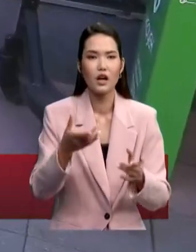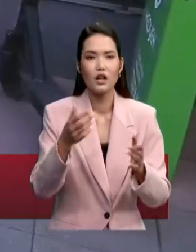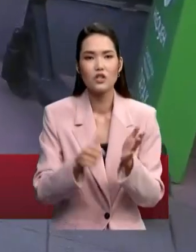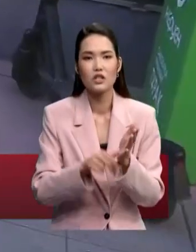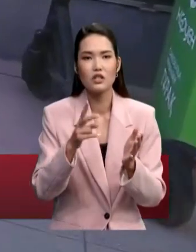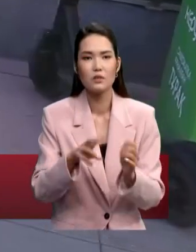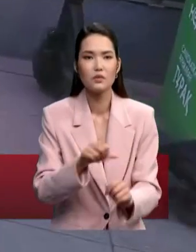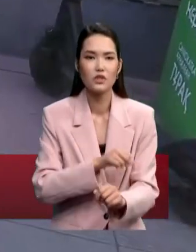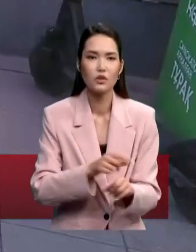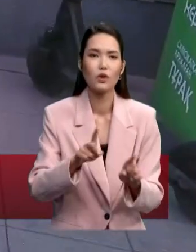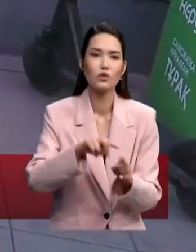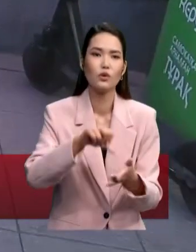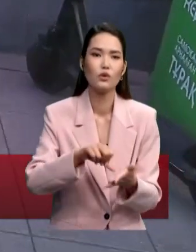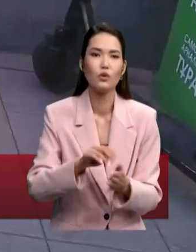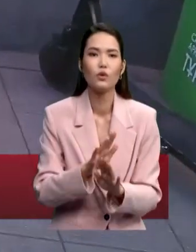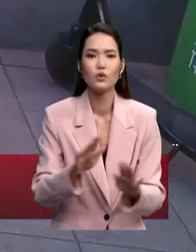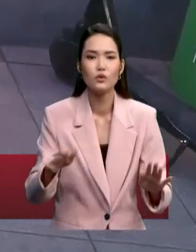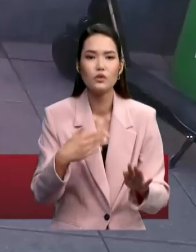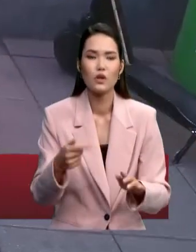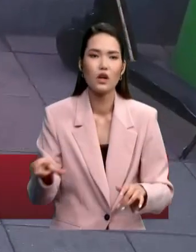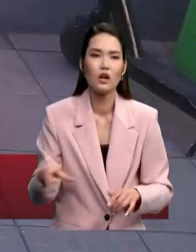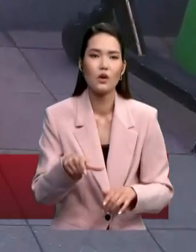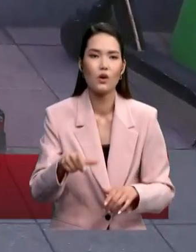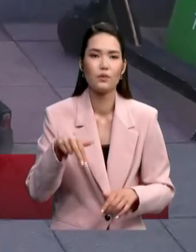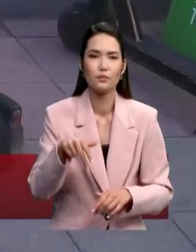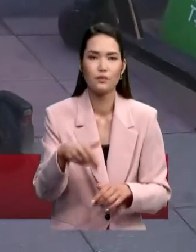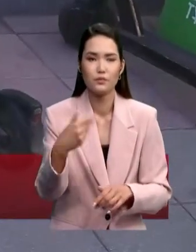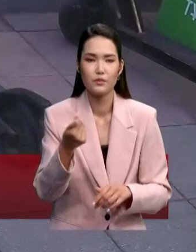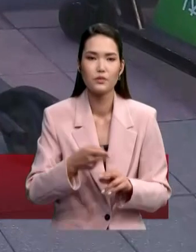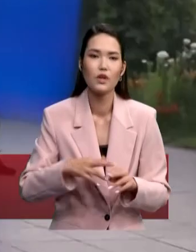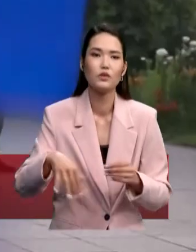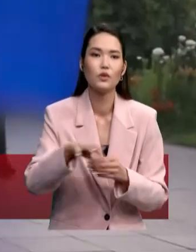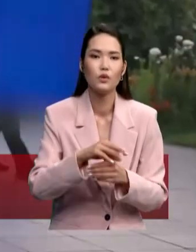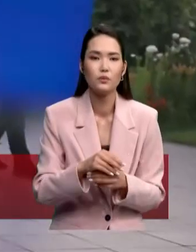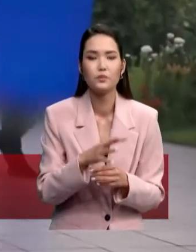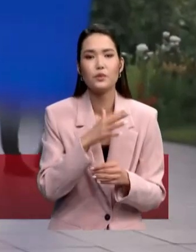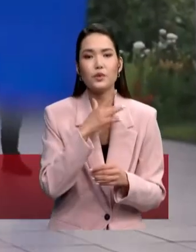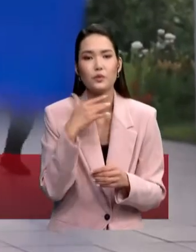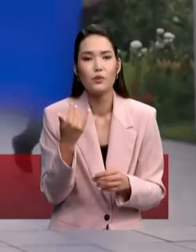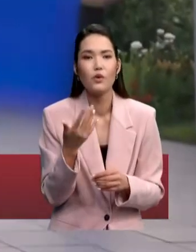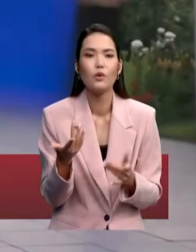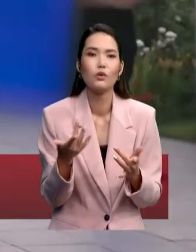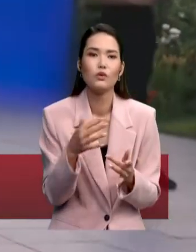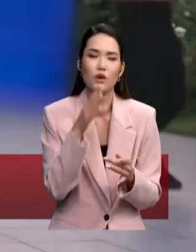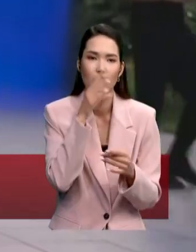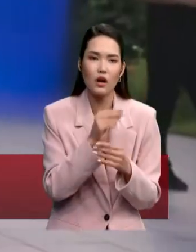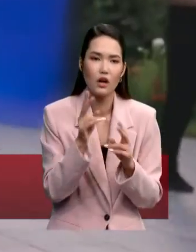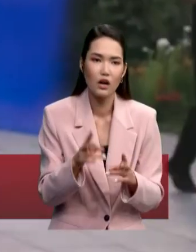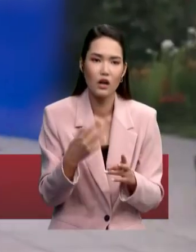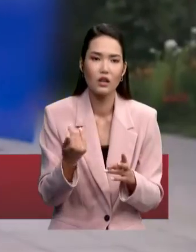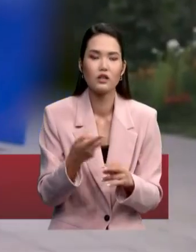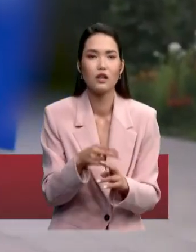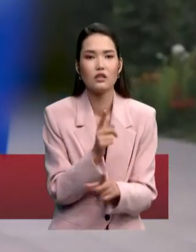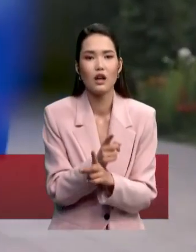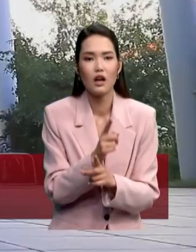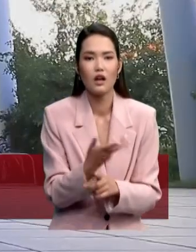км в час касается только езды по тротуарам. И здесь возникает вопрос, можно же ездить только по велодорожке и без всяких ограничений